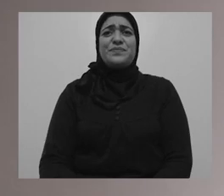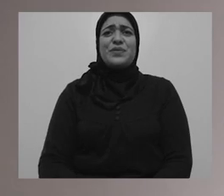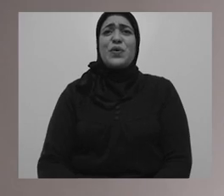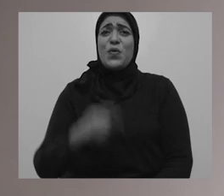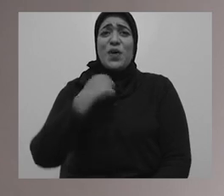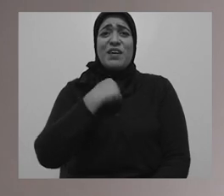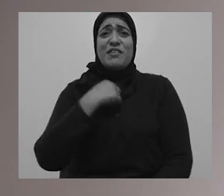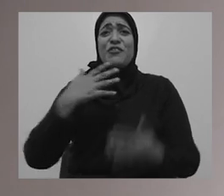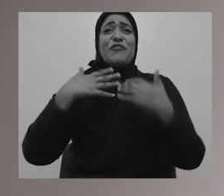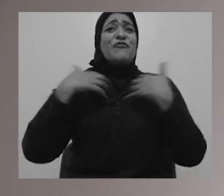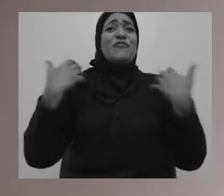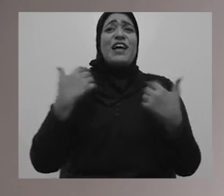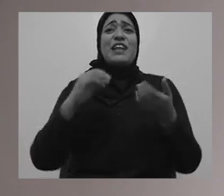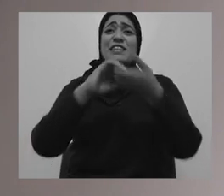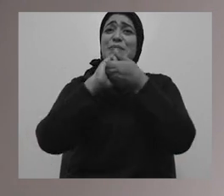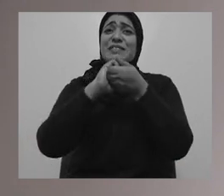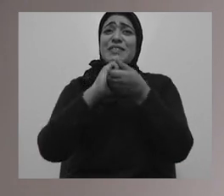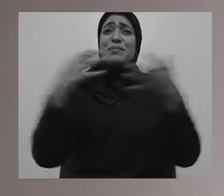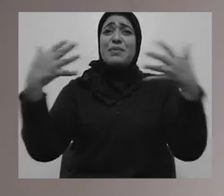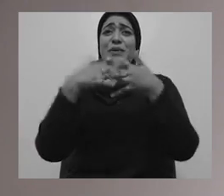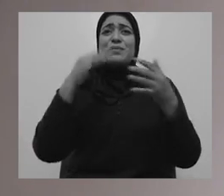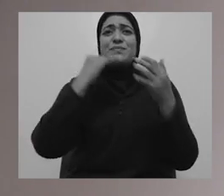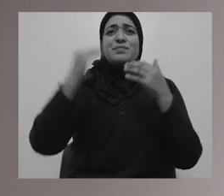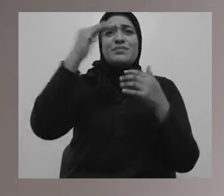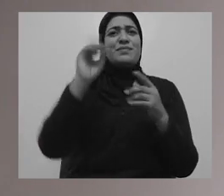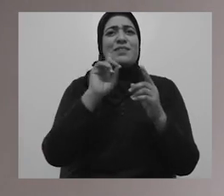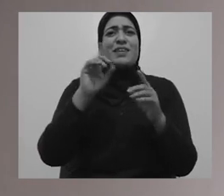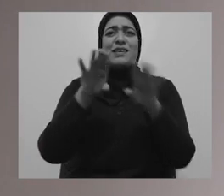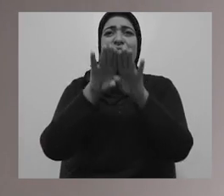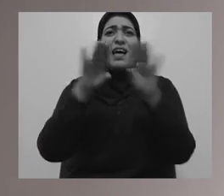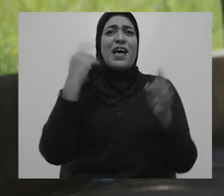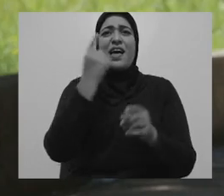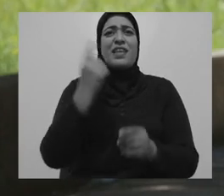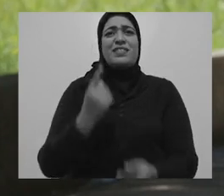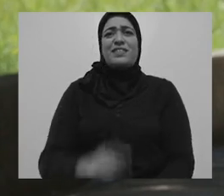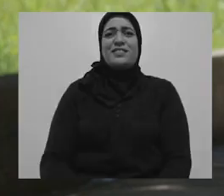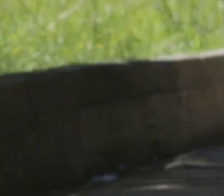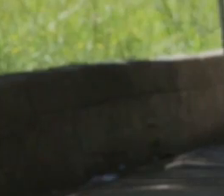chef d'hébergement, non. Je vais aller au 3e étage et je vais prendre la chambre là-bas.